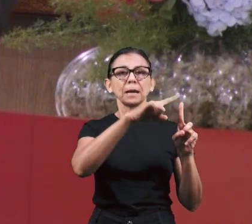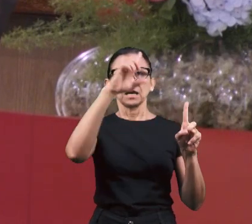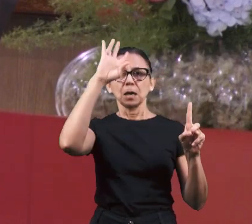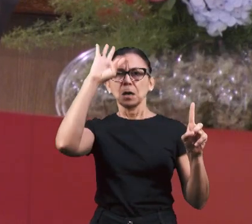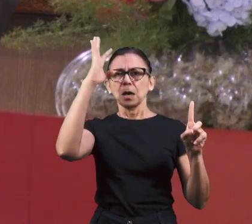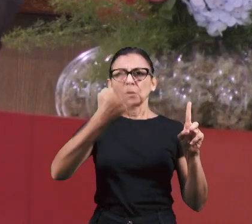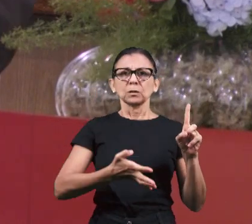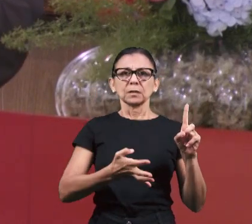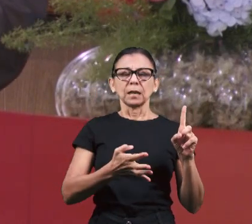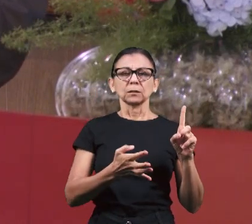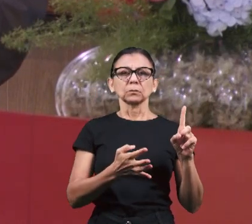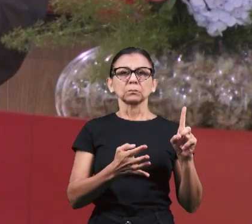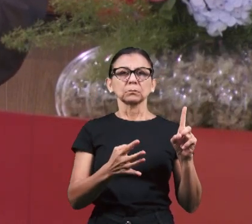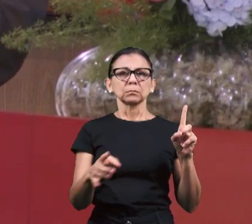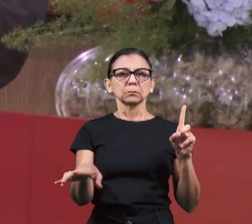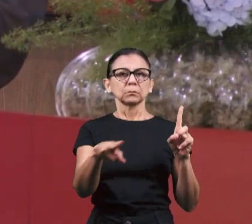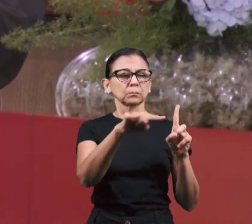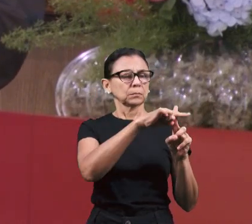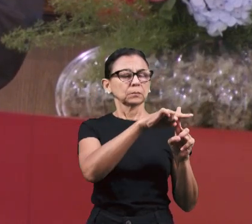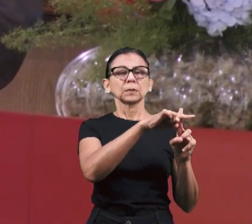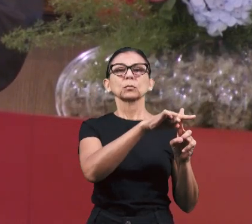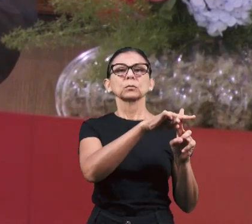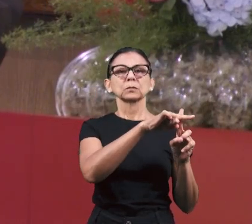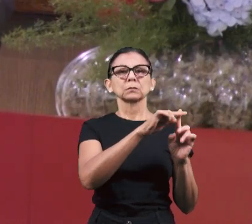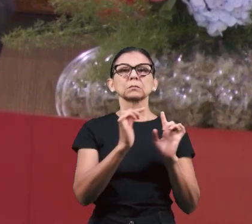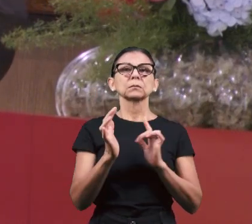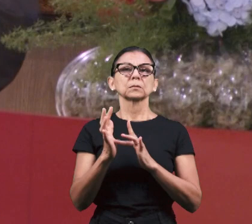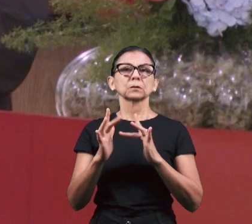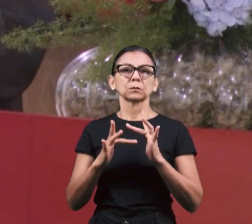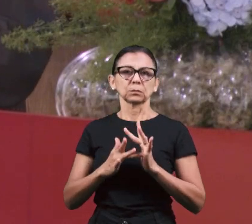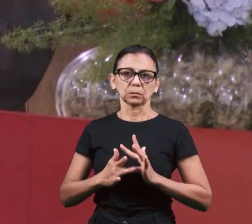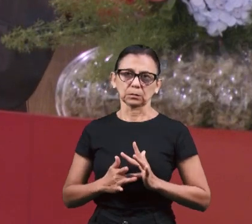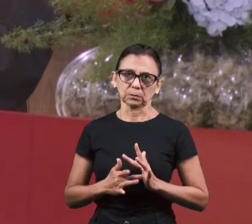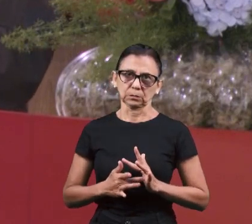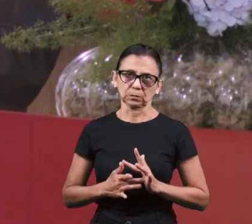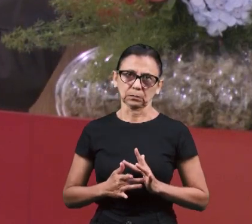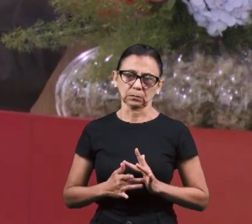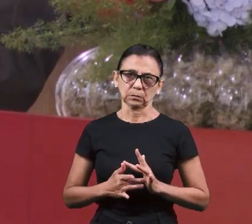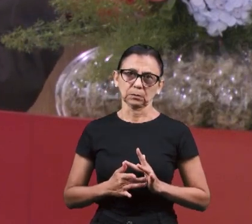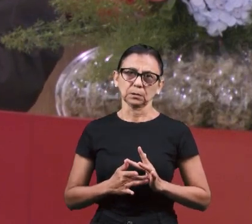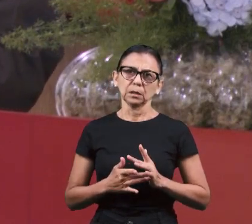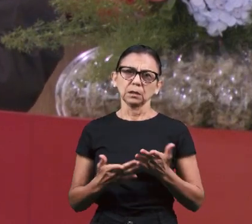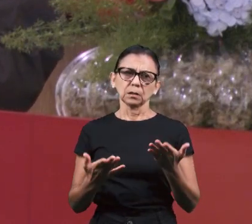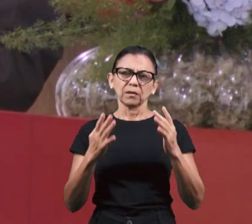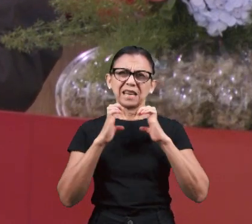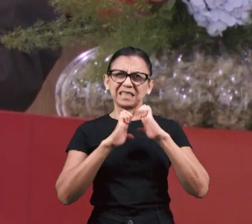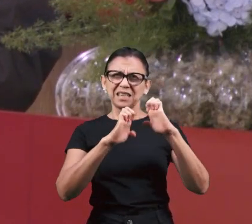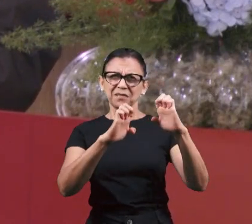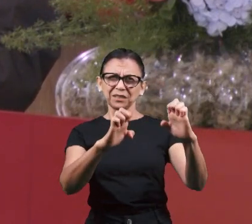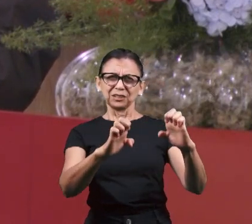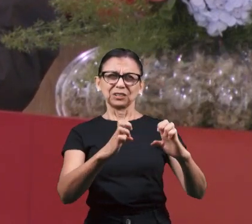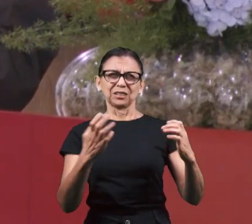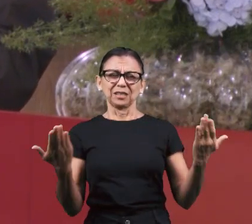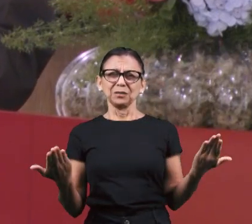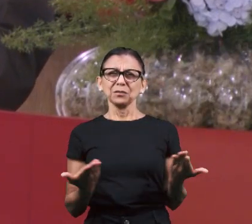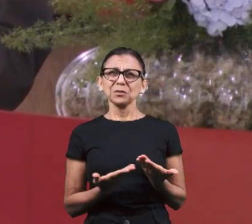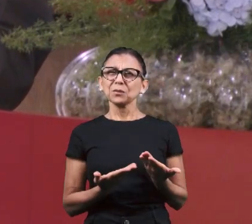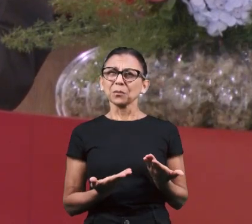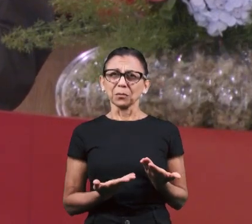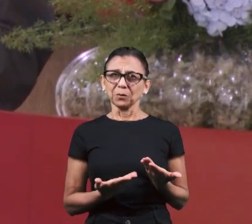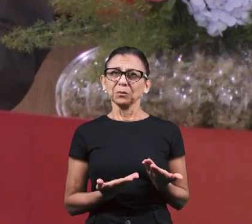comprendre l'évangile de cette manière comme il est là. Parce que cette manière comme il est en train d'agresser